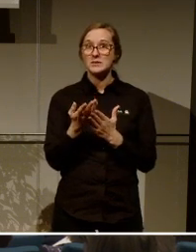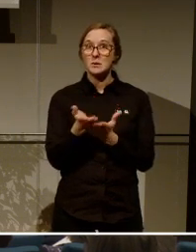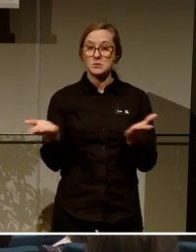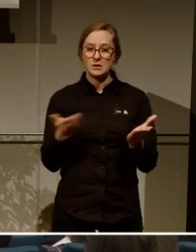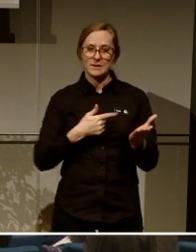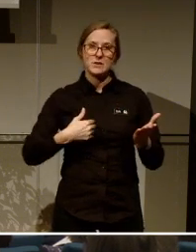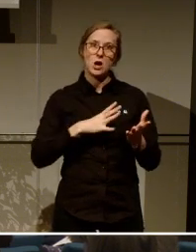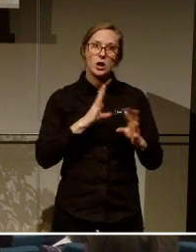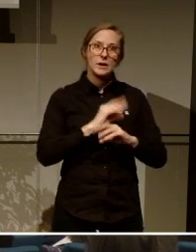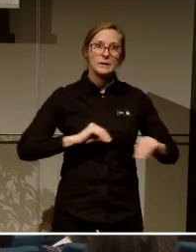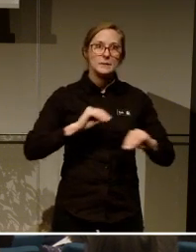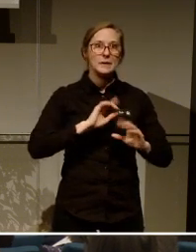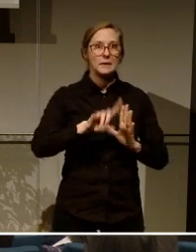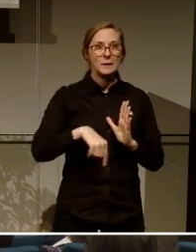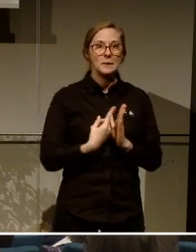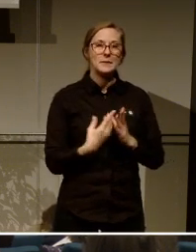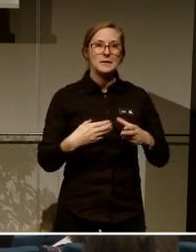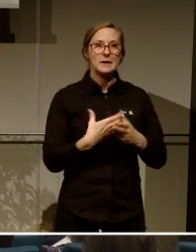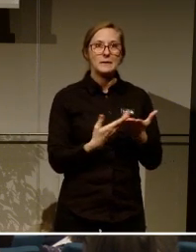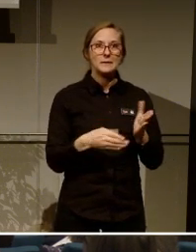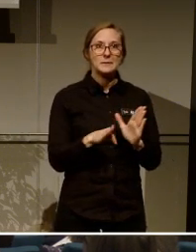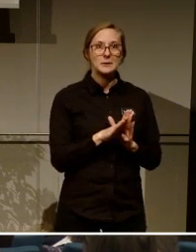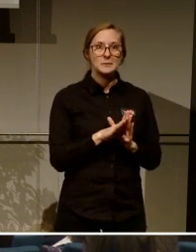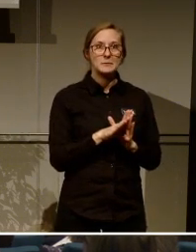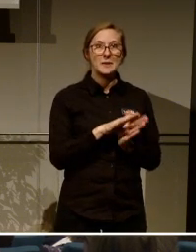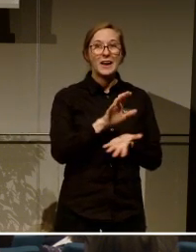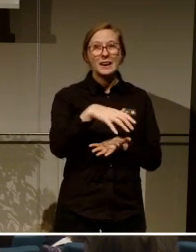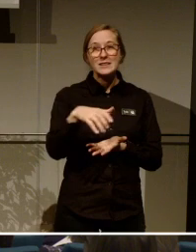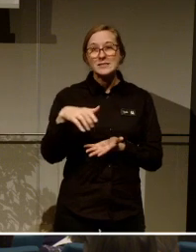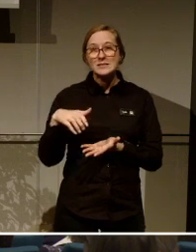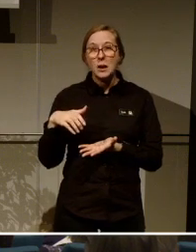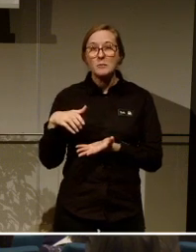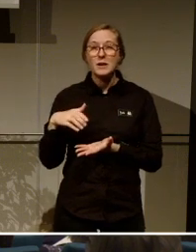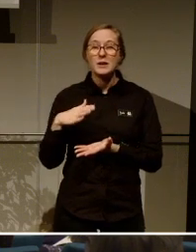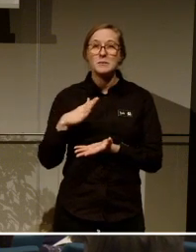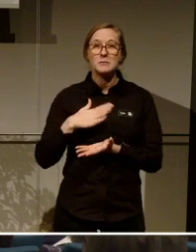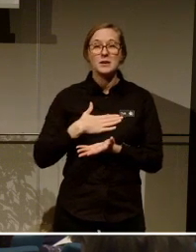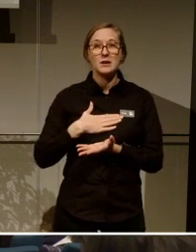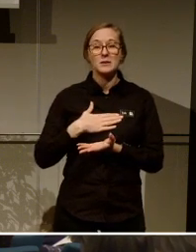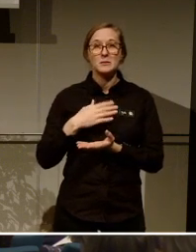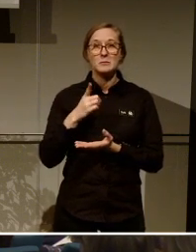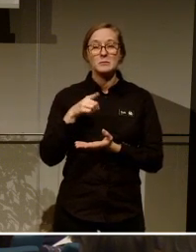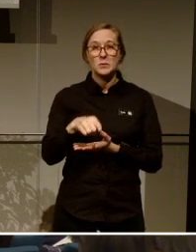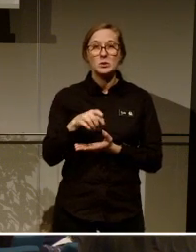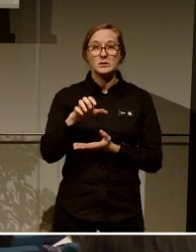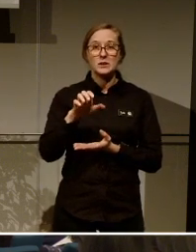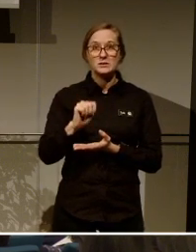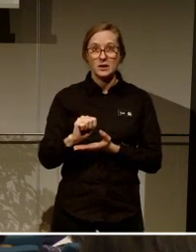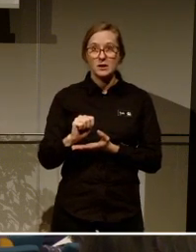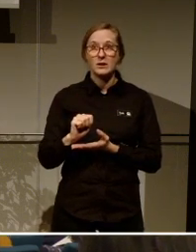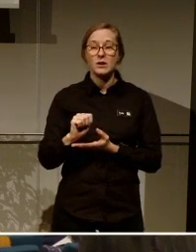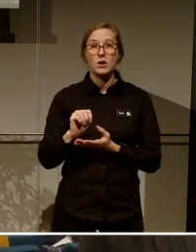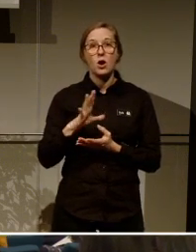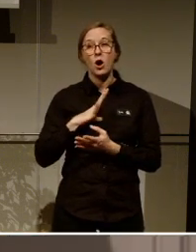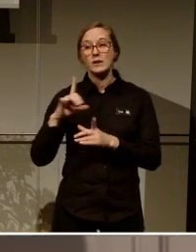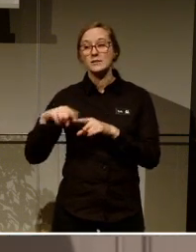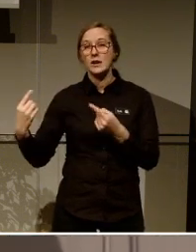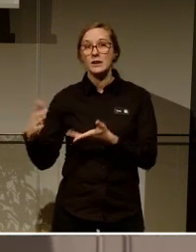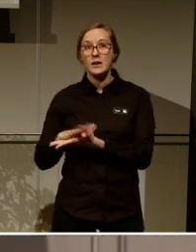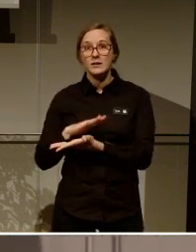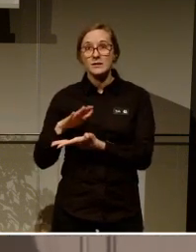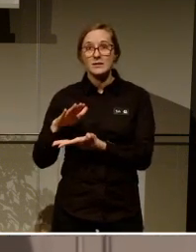har vi i klassrum. Vi har den här insamlingen på minnen.se med Nordiska museet. Vi har den här serietidningen. Jag